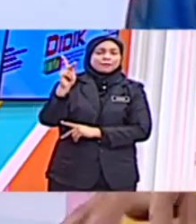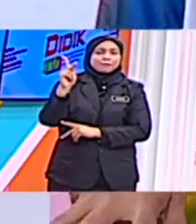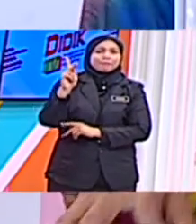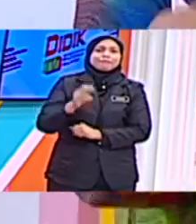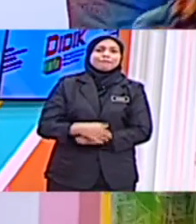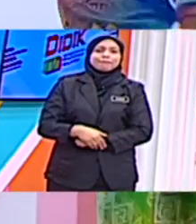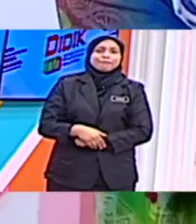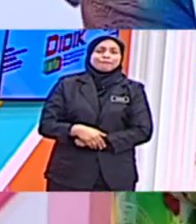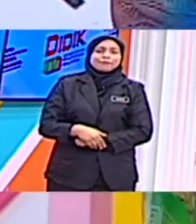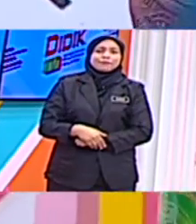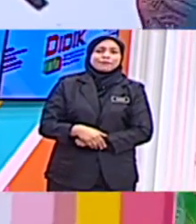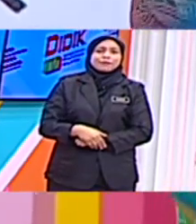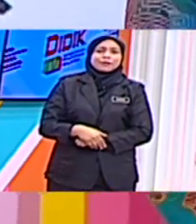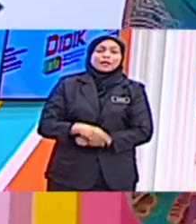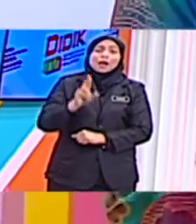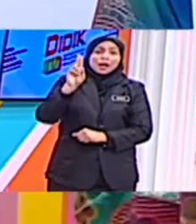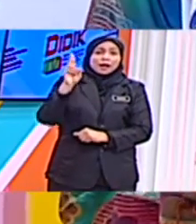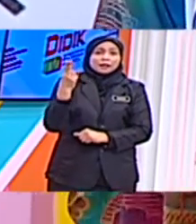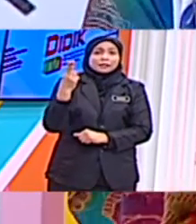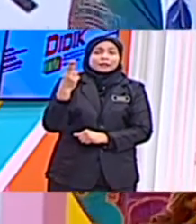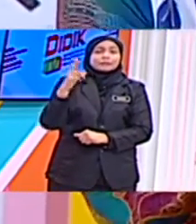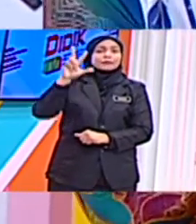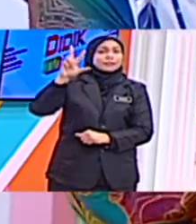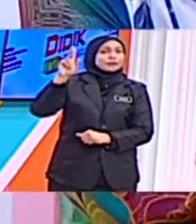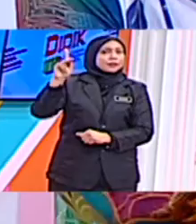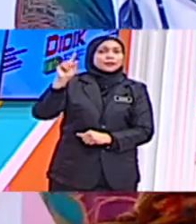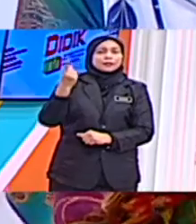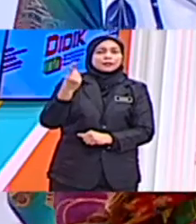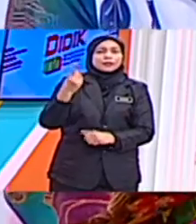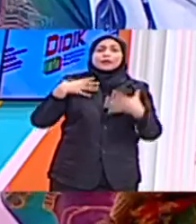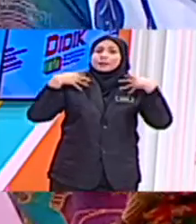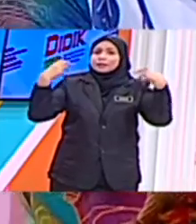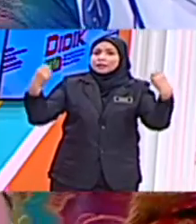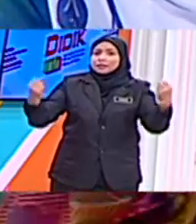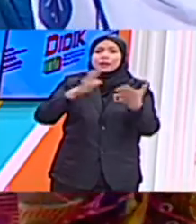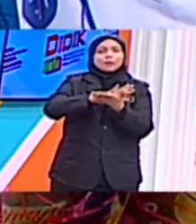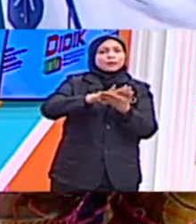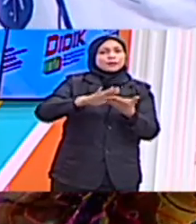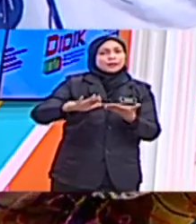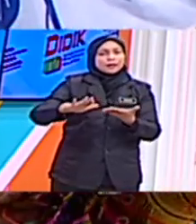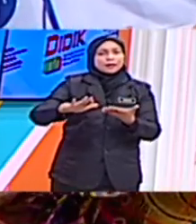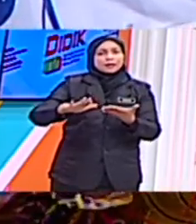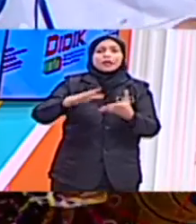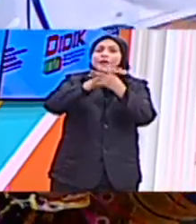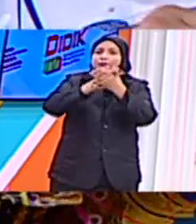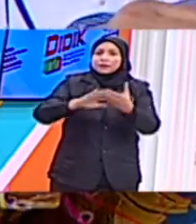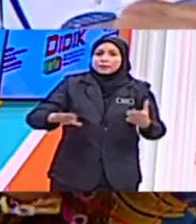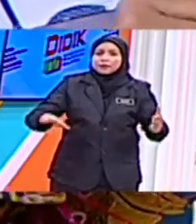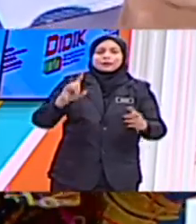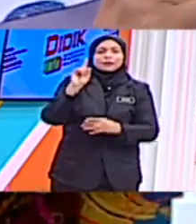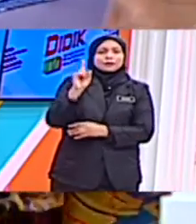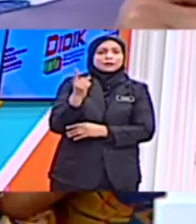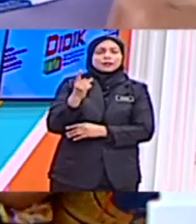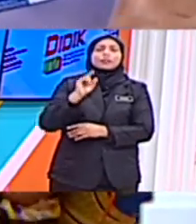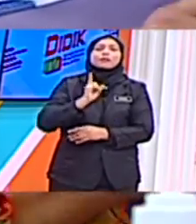untuk basasan sentuhan, formula 3K. Hanya keperluan 3K ini saja, kesihatan, kebersihan dan keselamatan yang kita